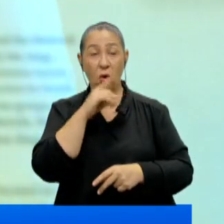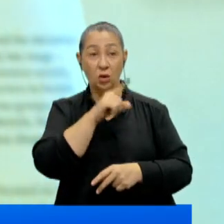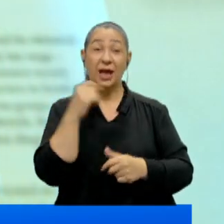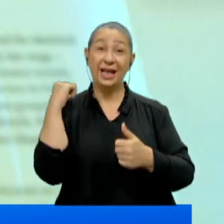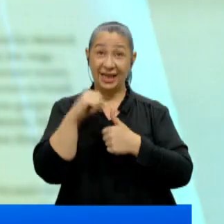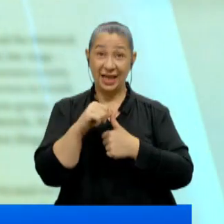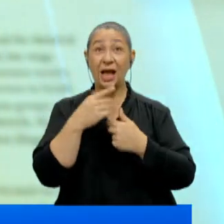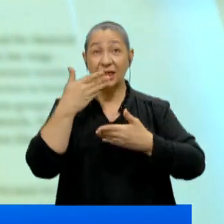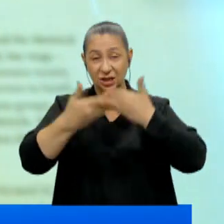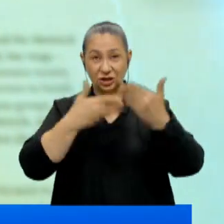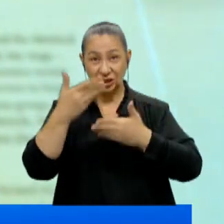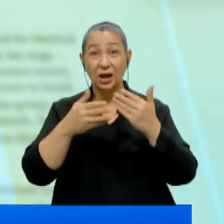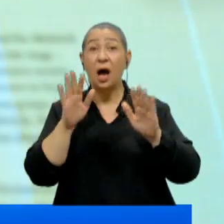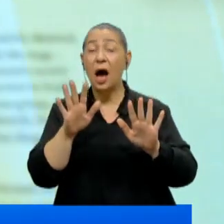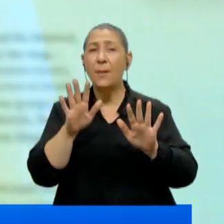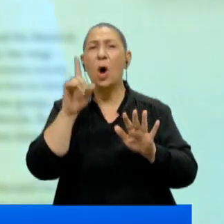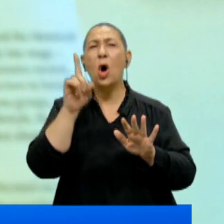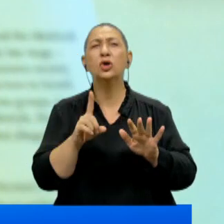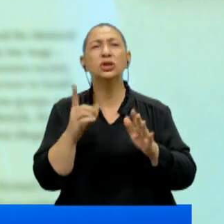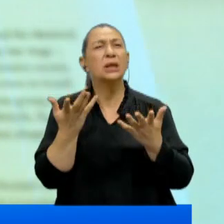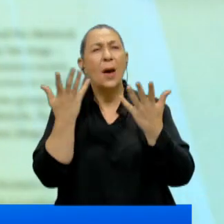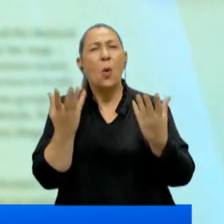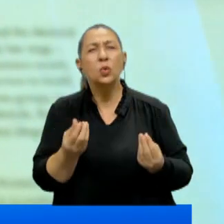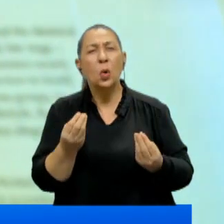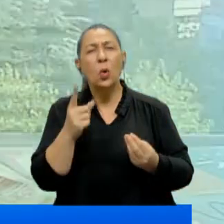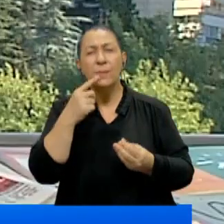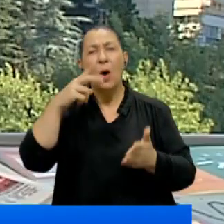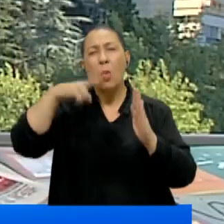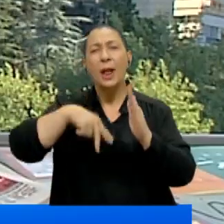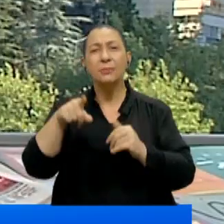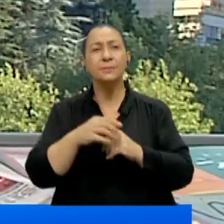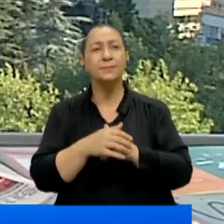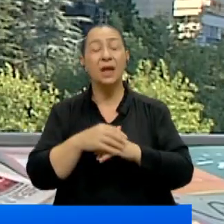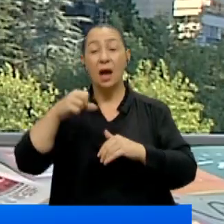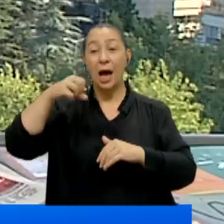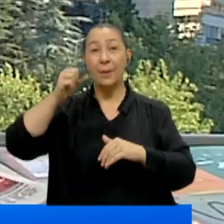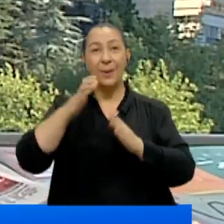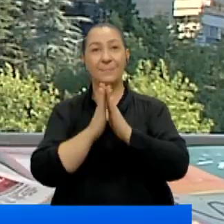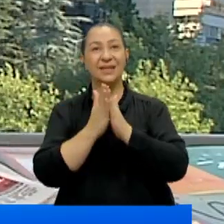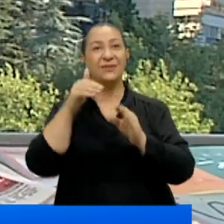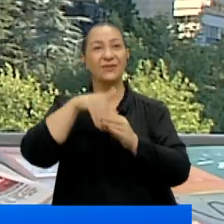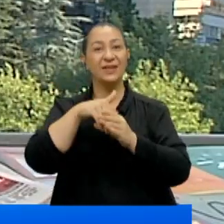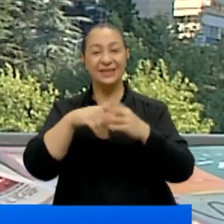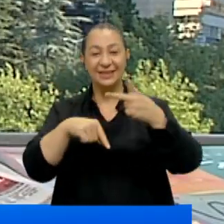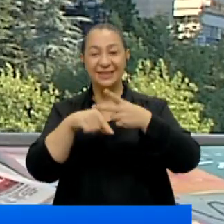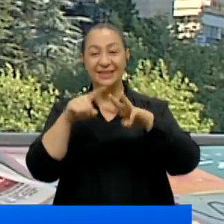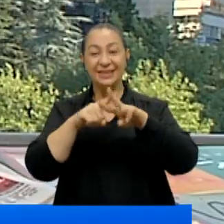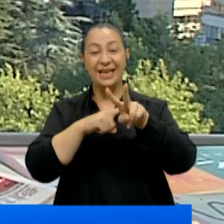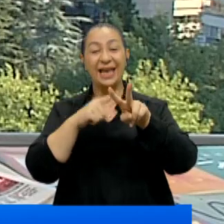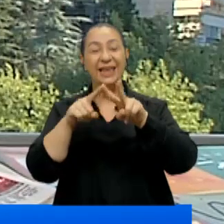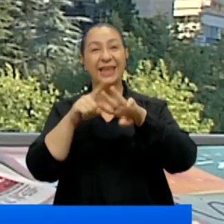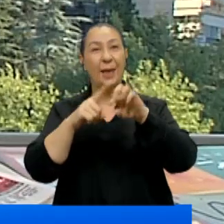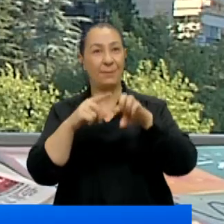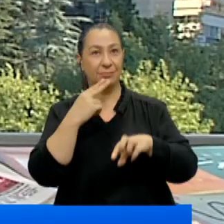da yine aktaracağız sizlere. Ama hani önce ne oldu onu bir okuyalım. AK Parti Mersin Milletvekili Zeynep Gül Yılmaz'ın